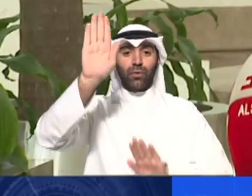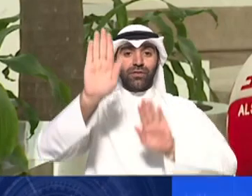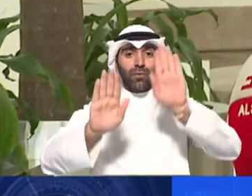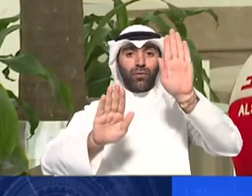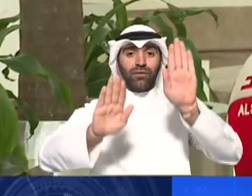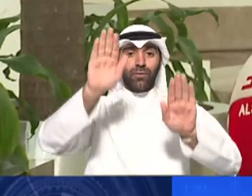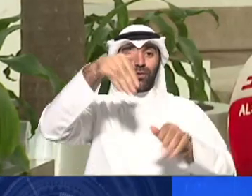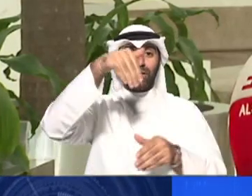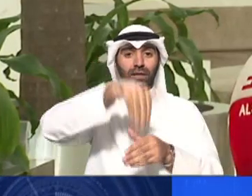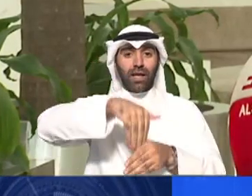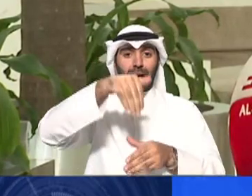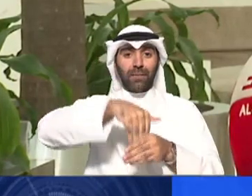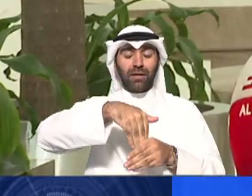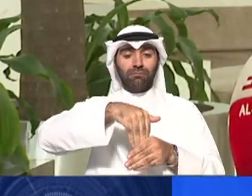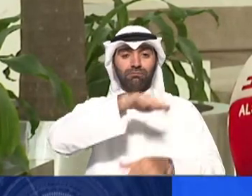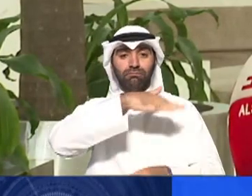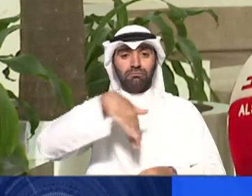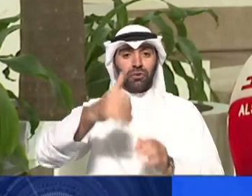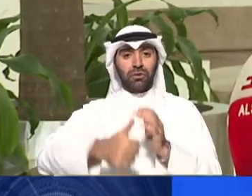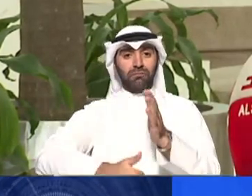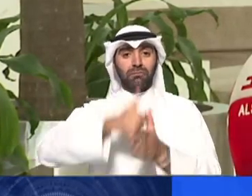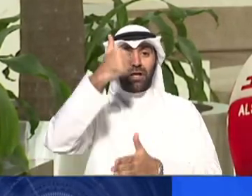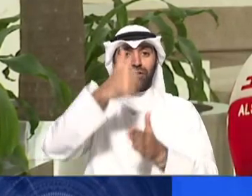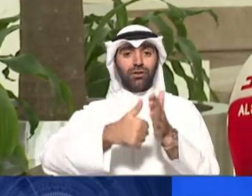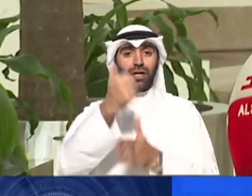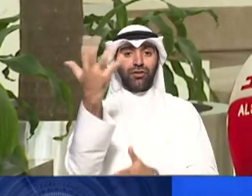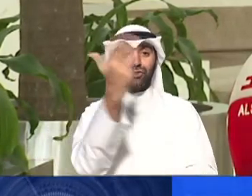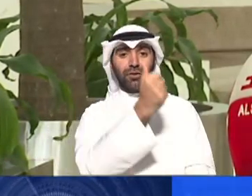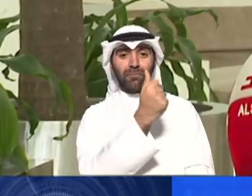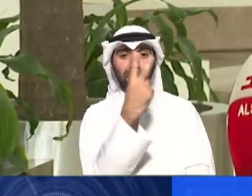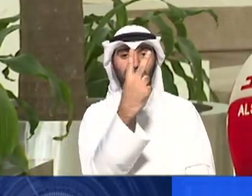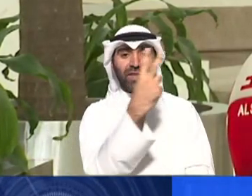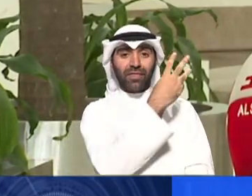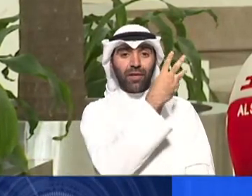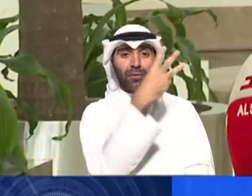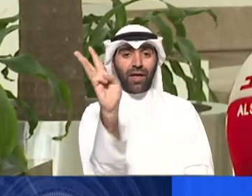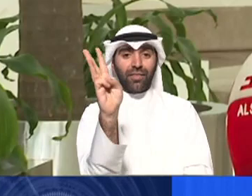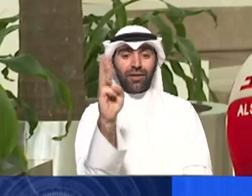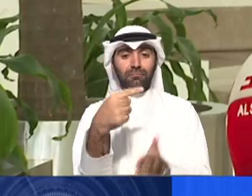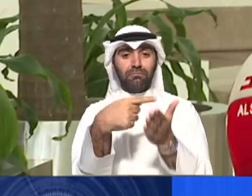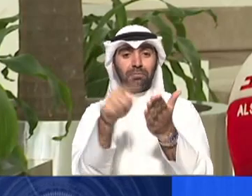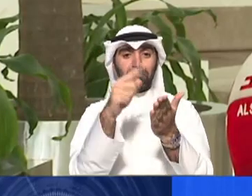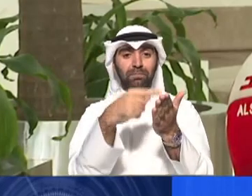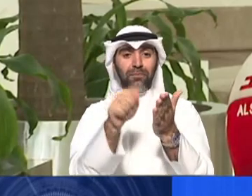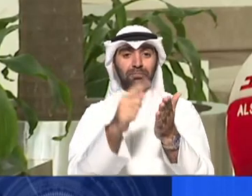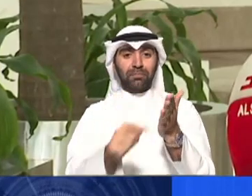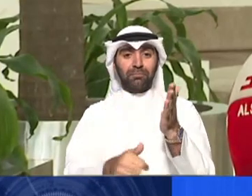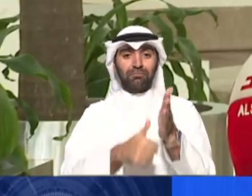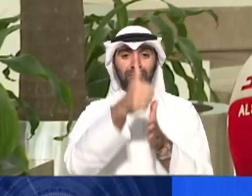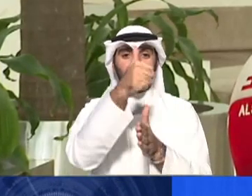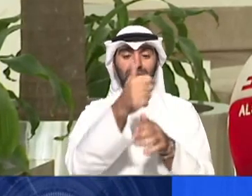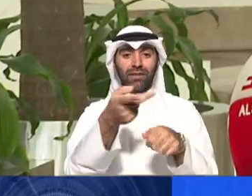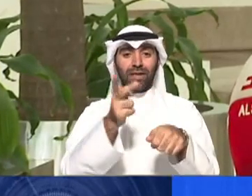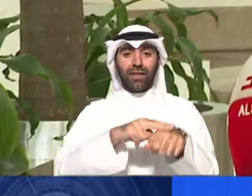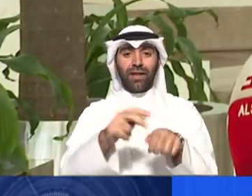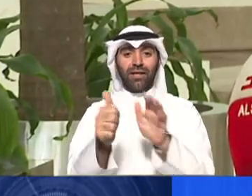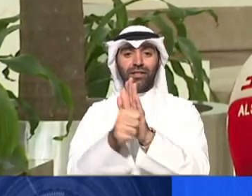سحب الثقة من الوزير 32 ووافق على سحب الثقة 16. بالتالي يعني جددت